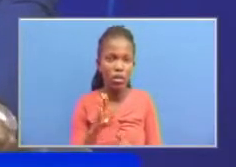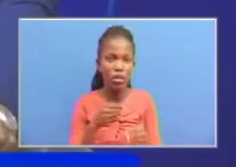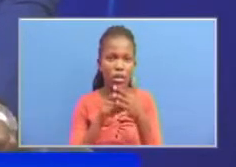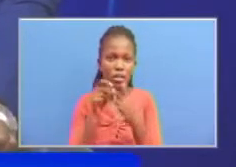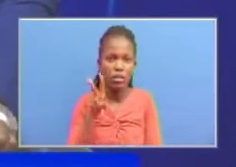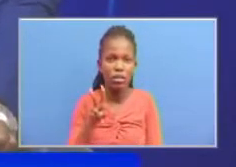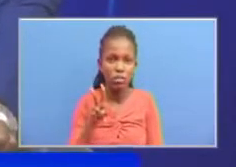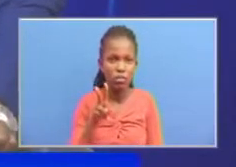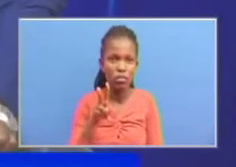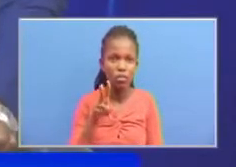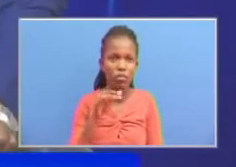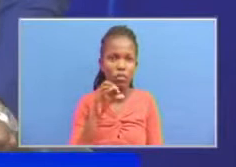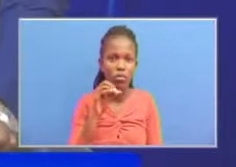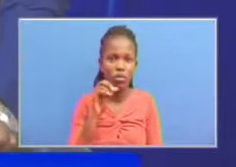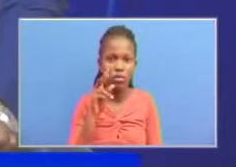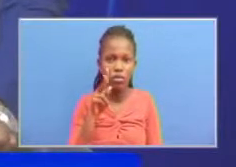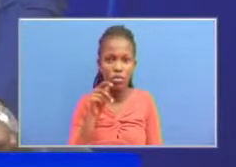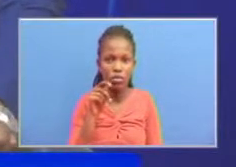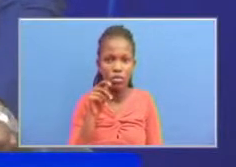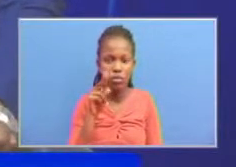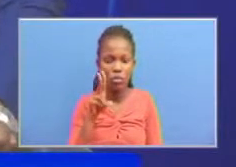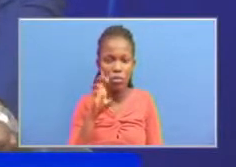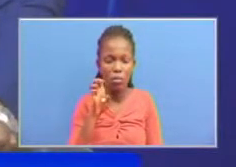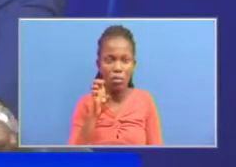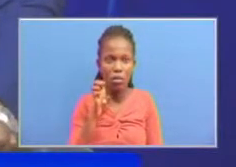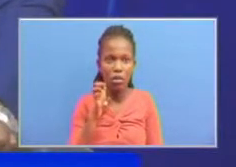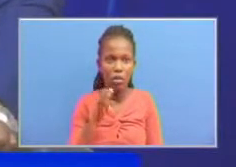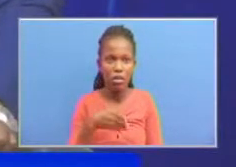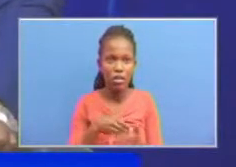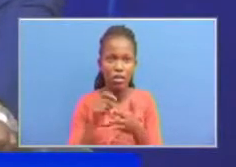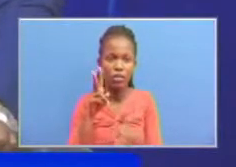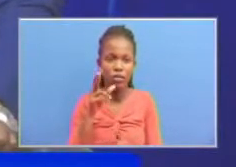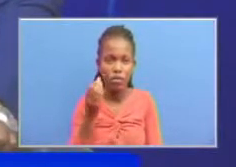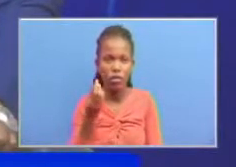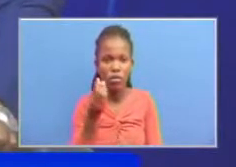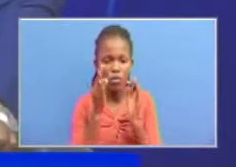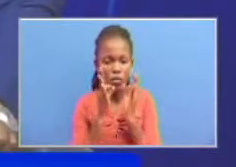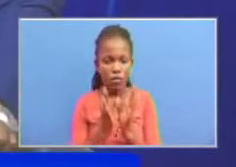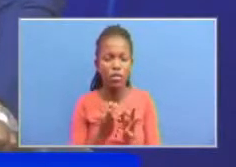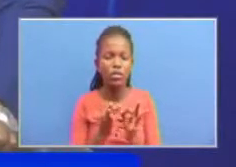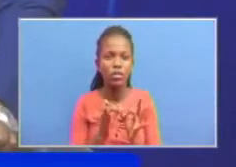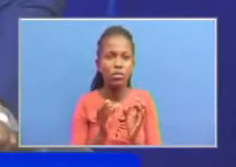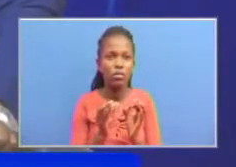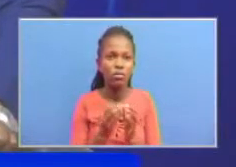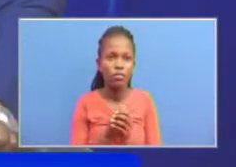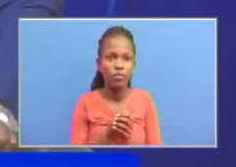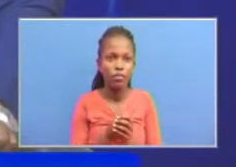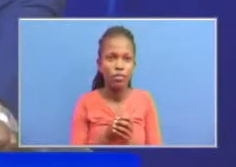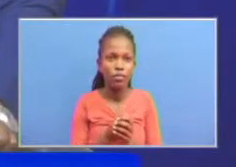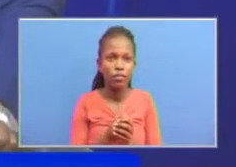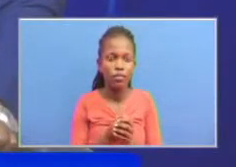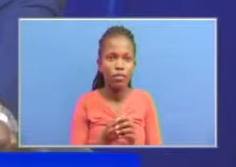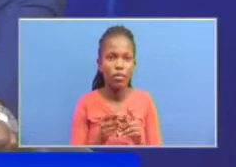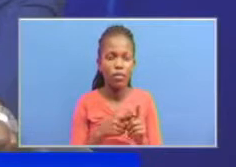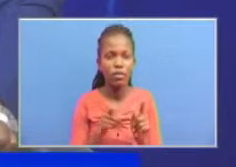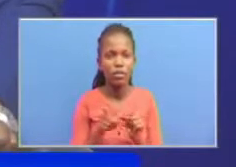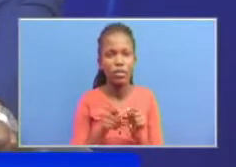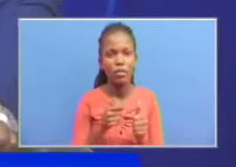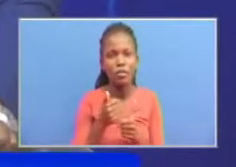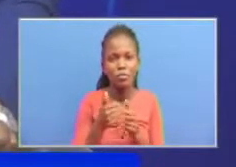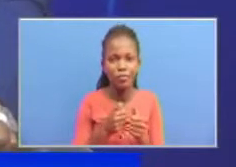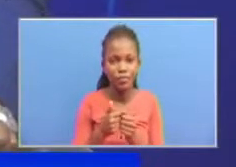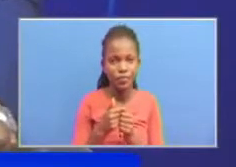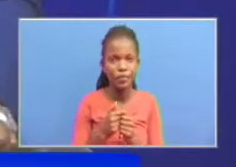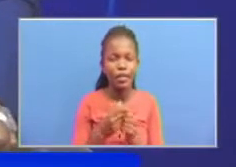TV. YouTube Mutongo TV official, Instagram Mutongo _TV na hindi wenda utumani mukubi wetumandini wa namba ito